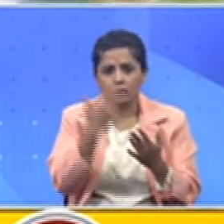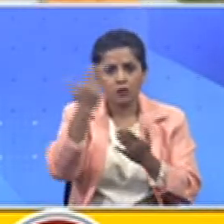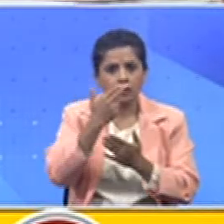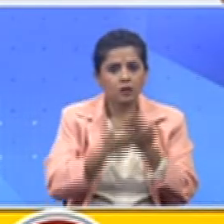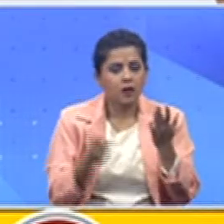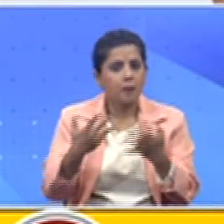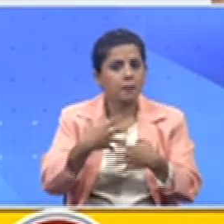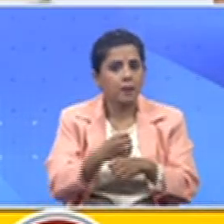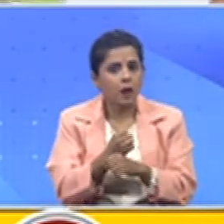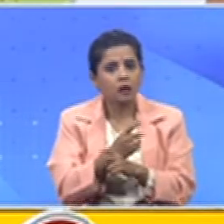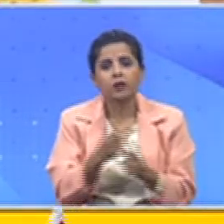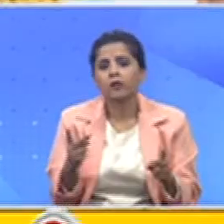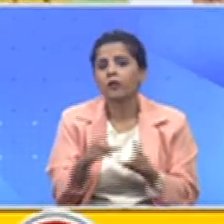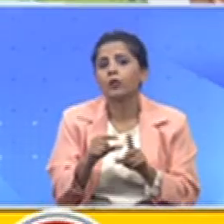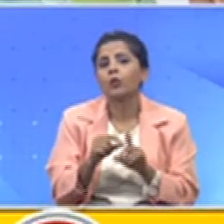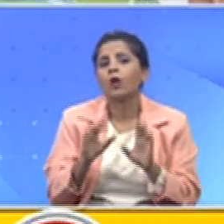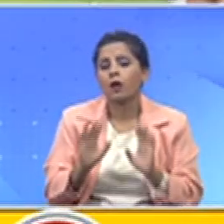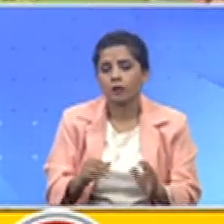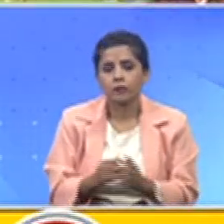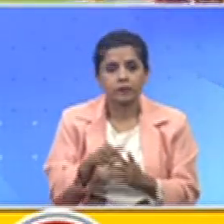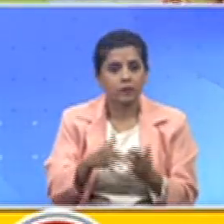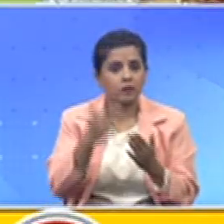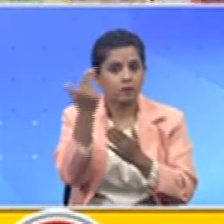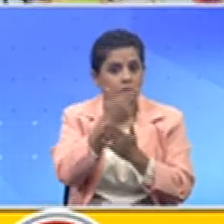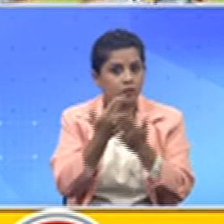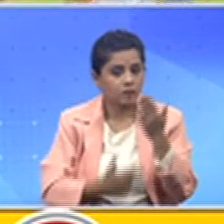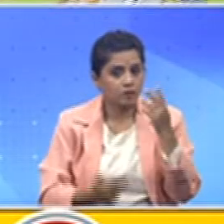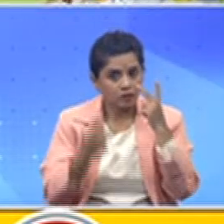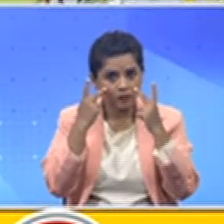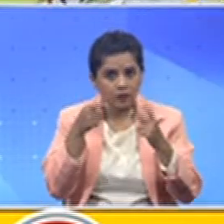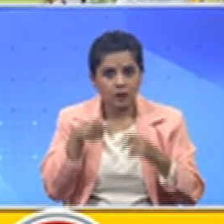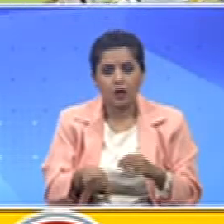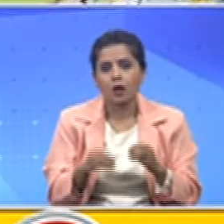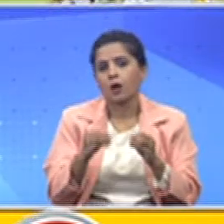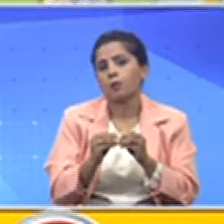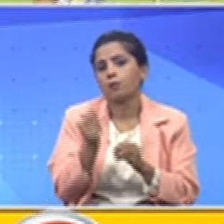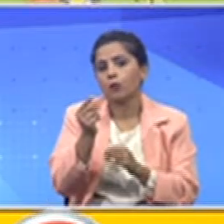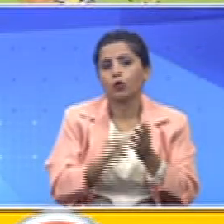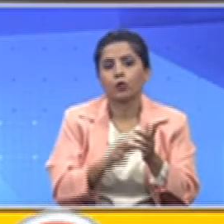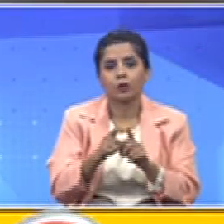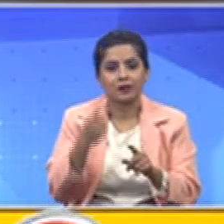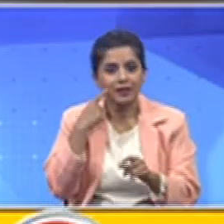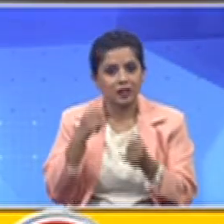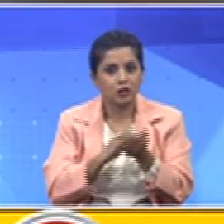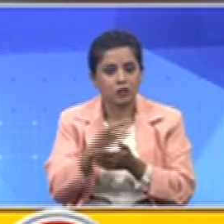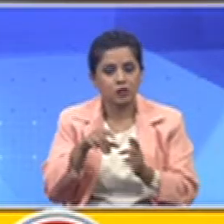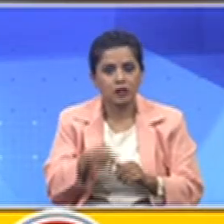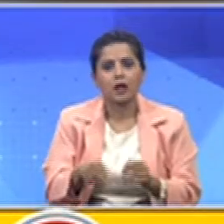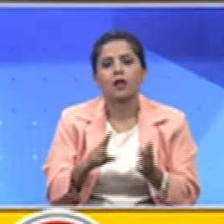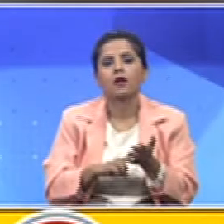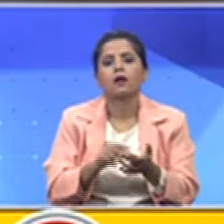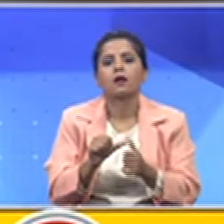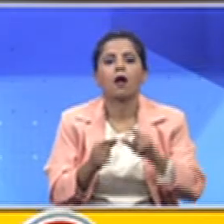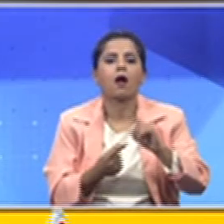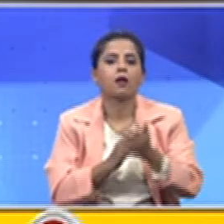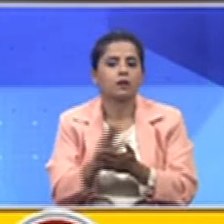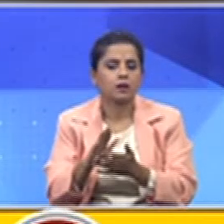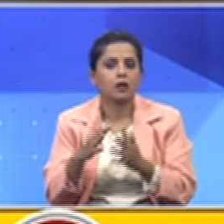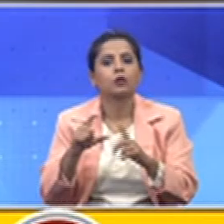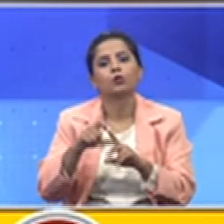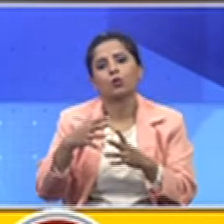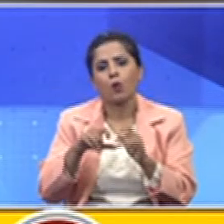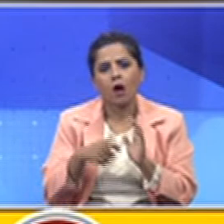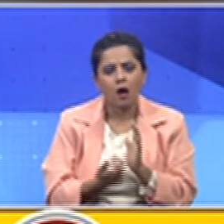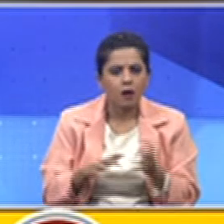चित्रकथाएं बना रहे हैं। ये चित्र बूंदी शैली, नाथद्वारा शैली,